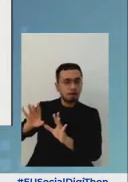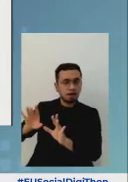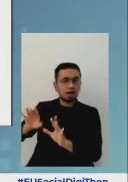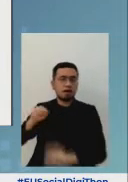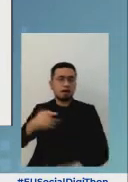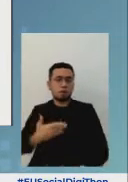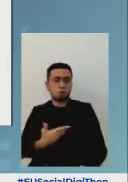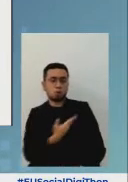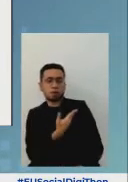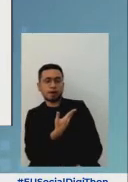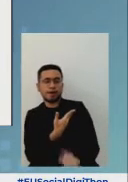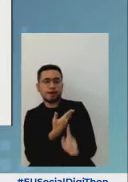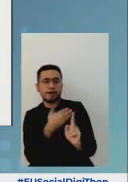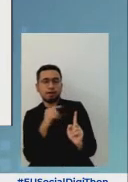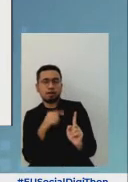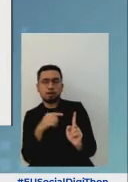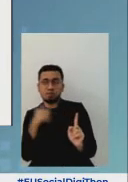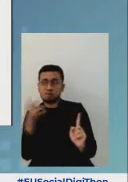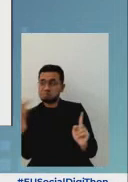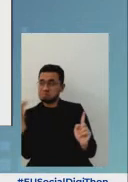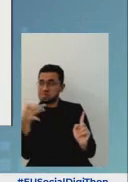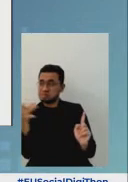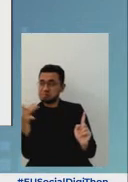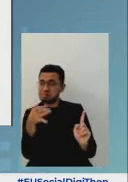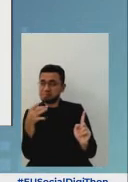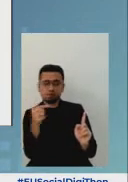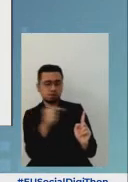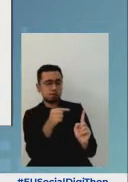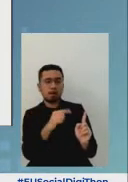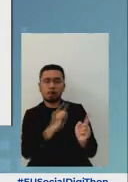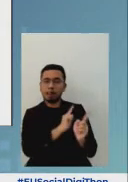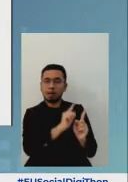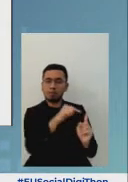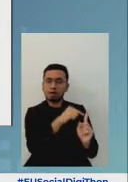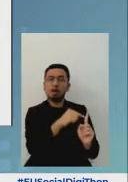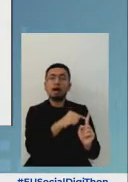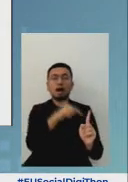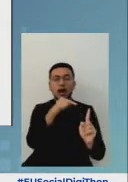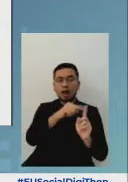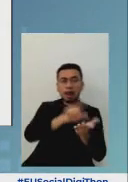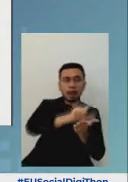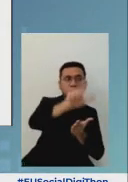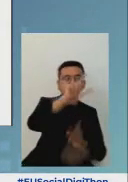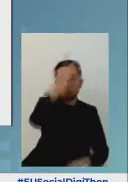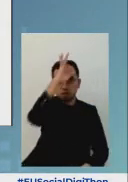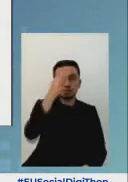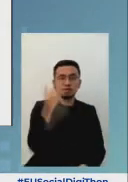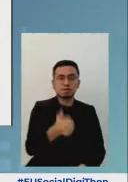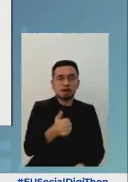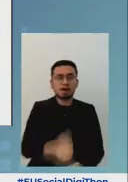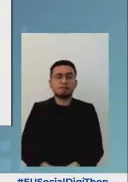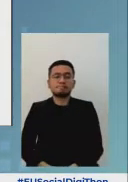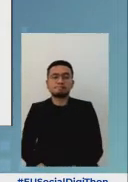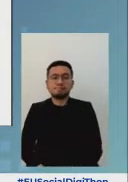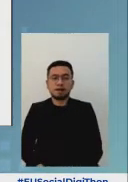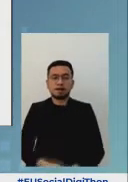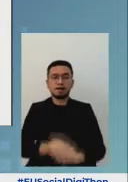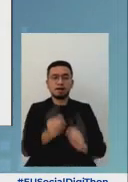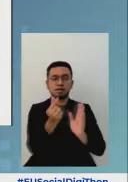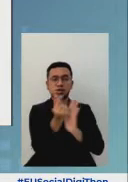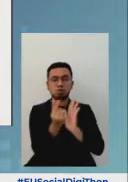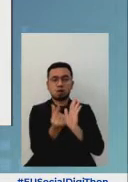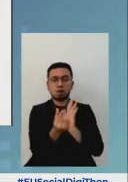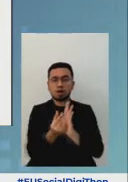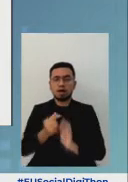boleh dilaporkan, ya, dilaporkan pada polisi, ya, dan lewat undang-undang ITE itu si